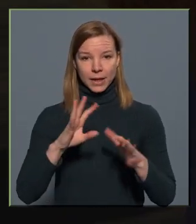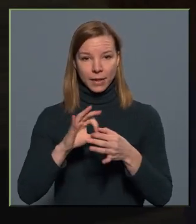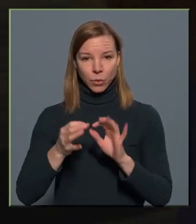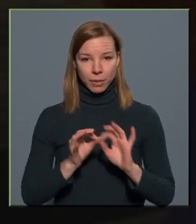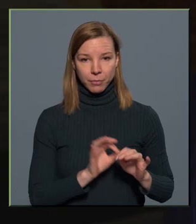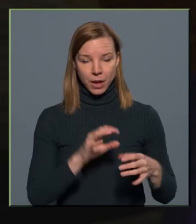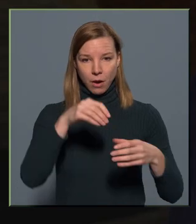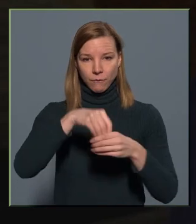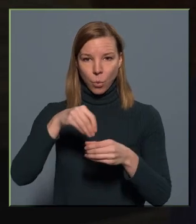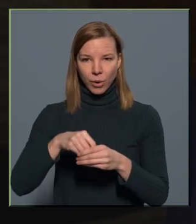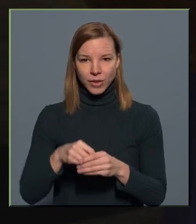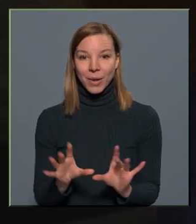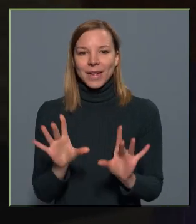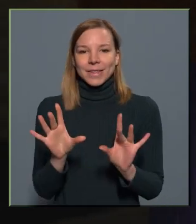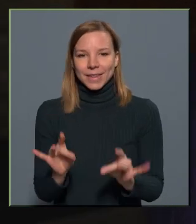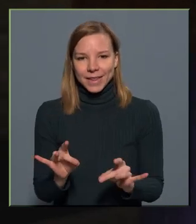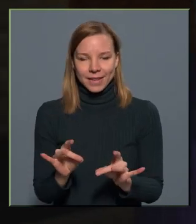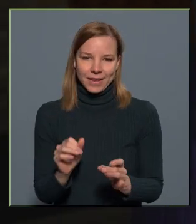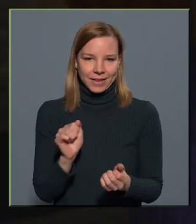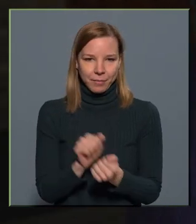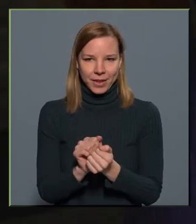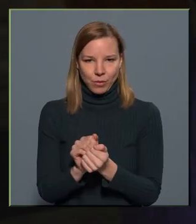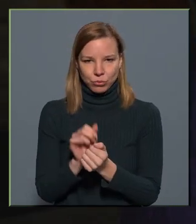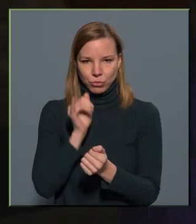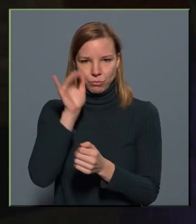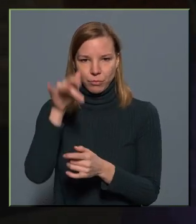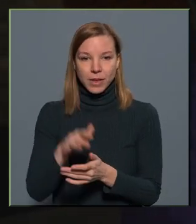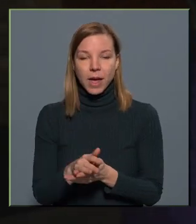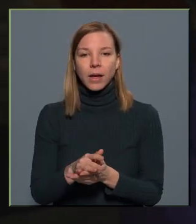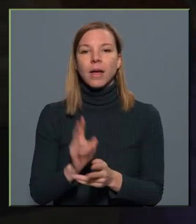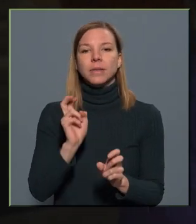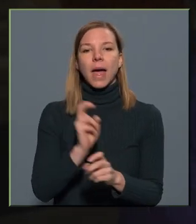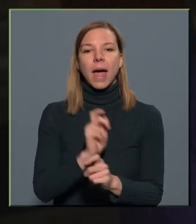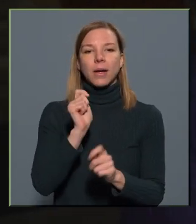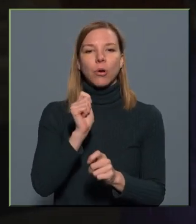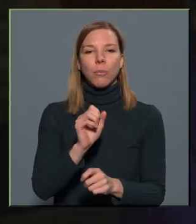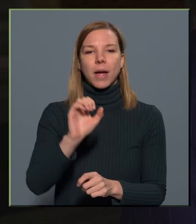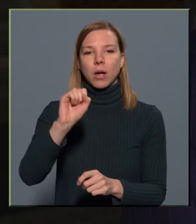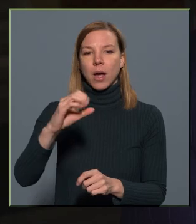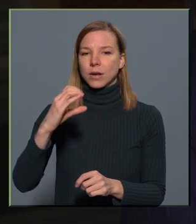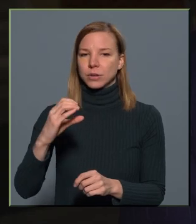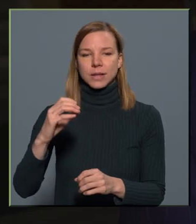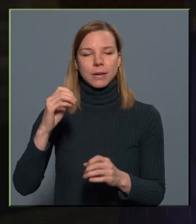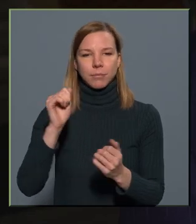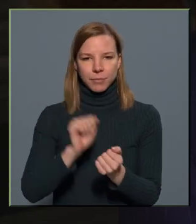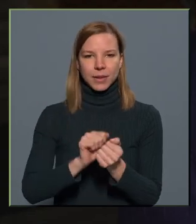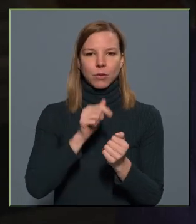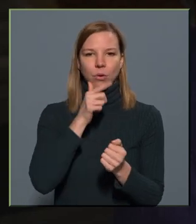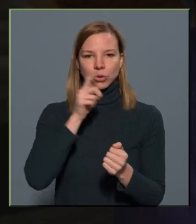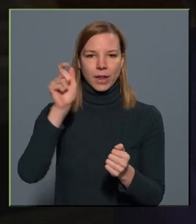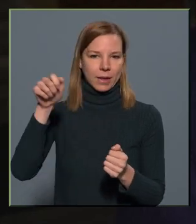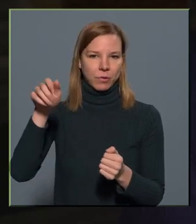a 10. már nem biztos, hogy meg lesz, de a Kőbánya SC-nek mindenképpen lesz képviselője az